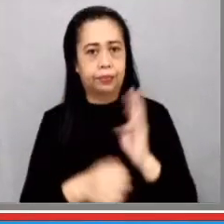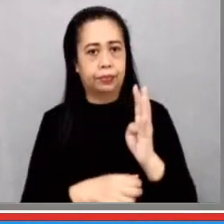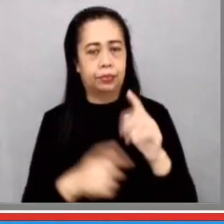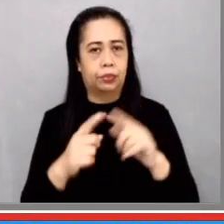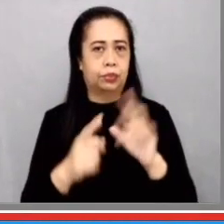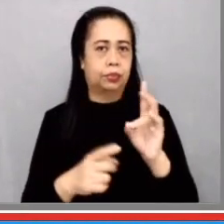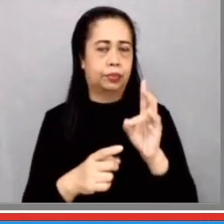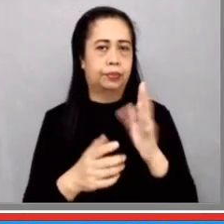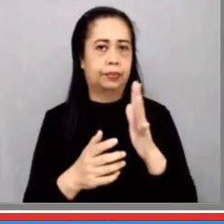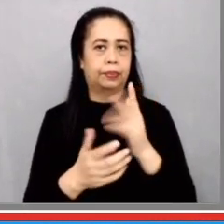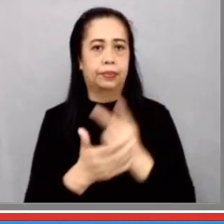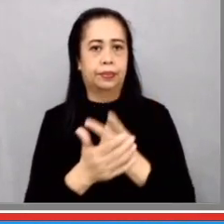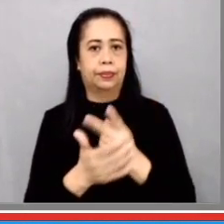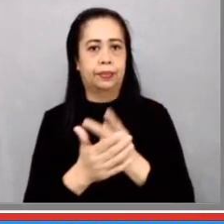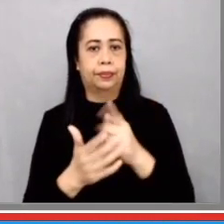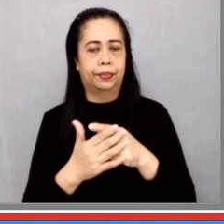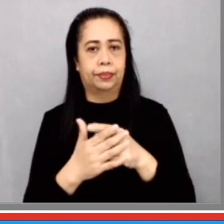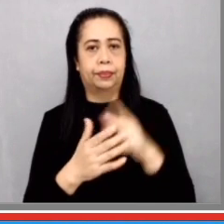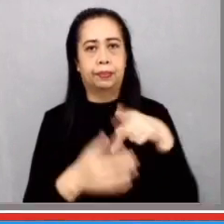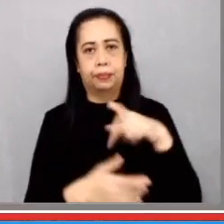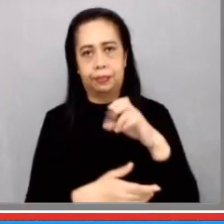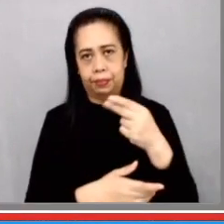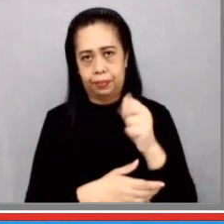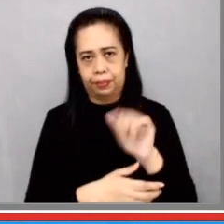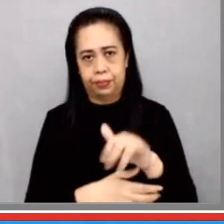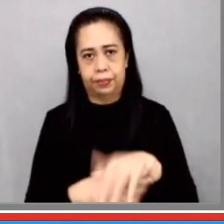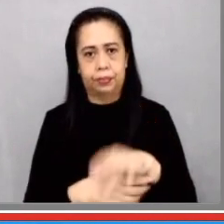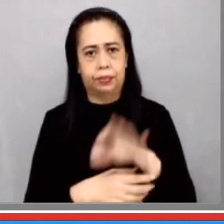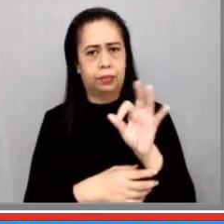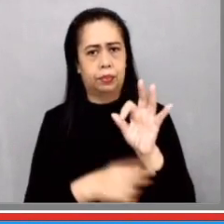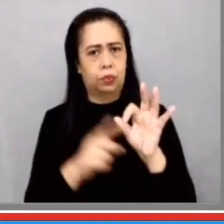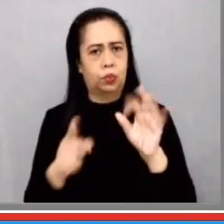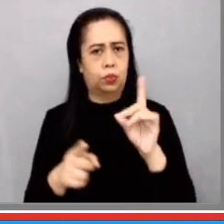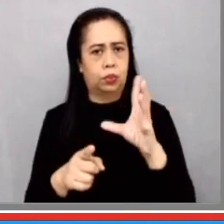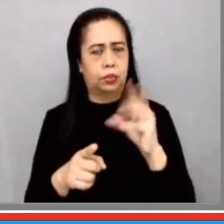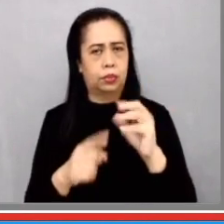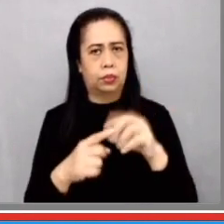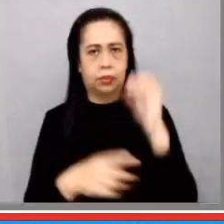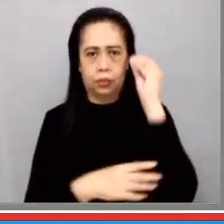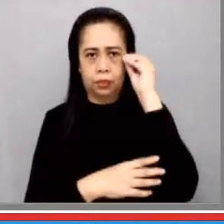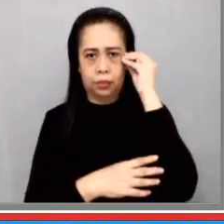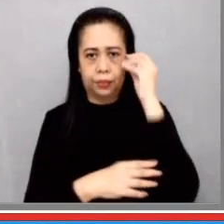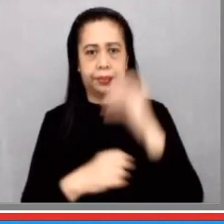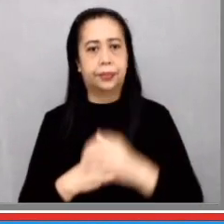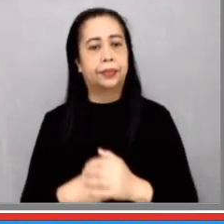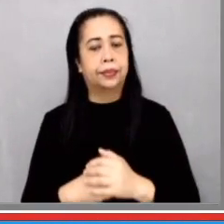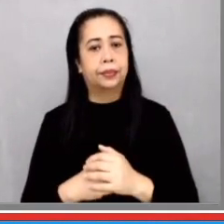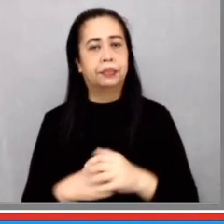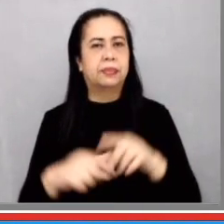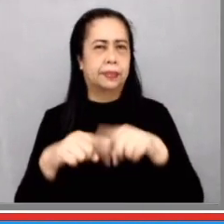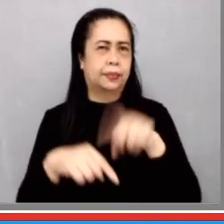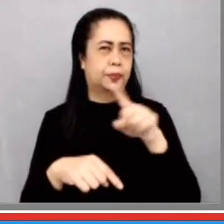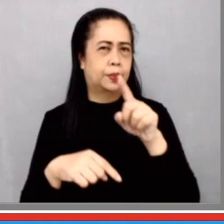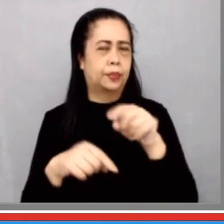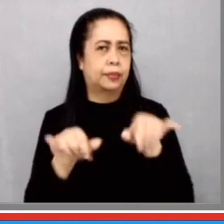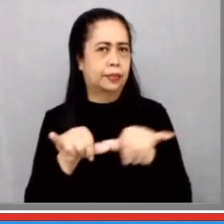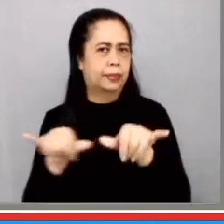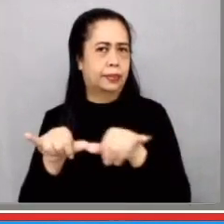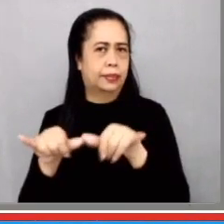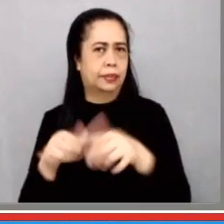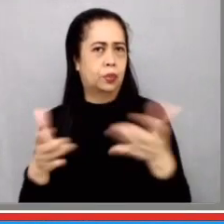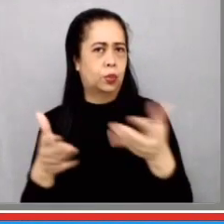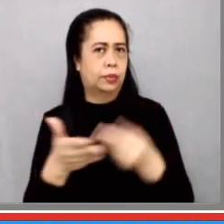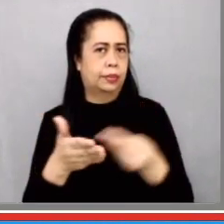75 pesos ang petchay. 90 to 150 pesos naman ang sibuyas, depende po yan sa sukat at kung saan ito